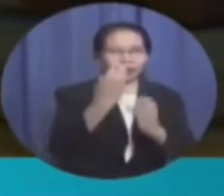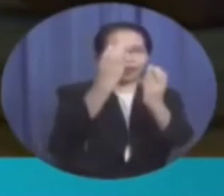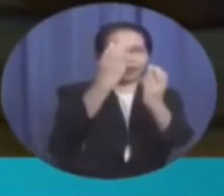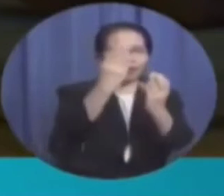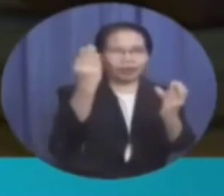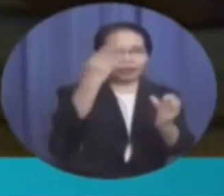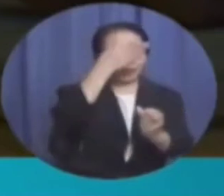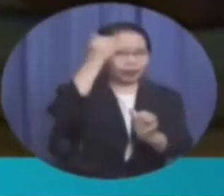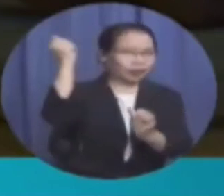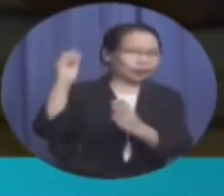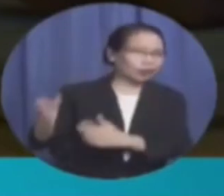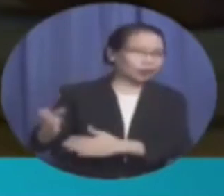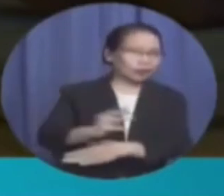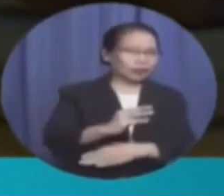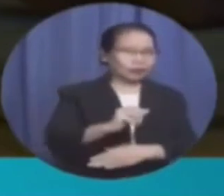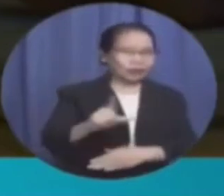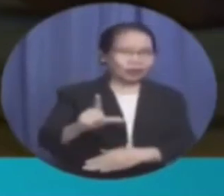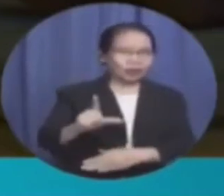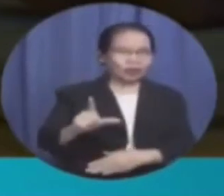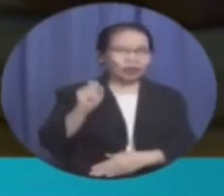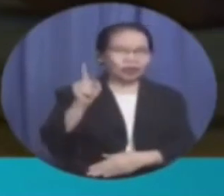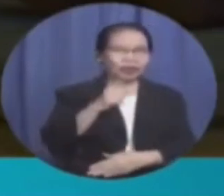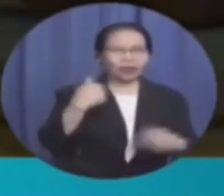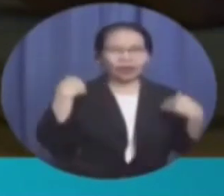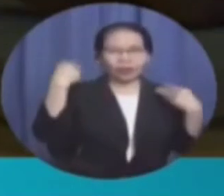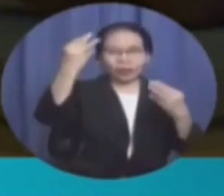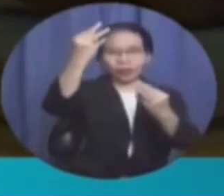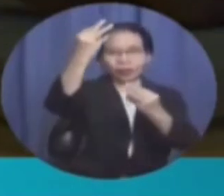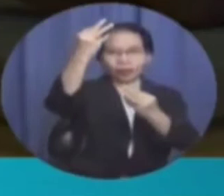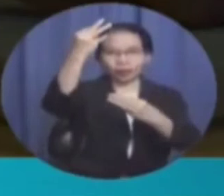nagpapahayag at nag-iiwan ng mga yaon ay